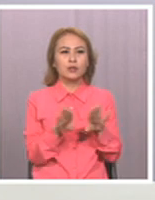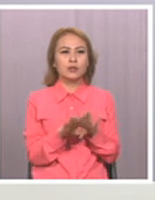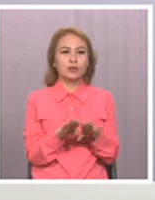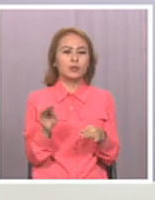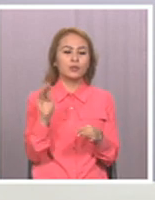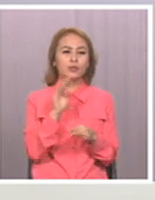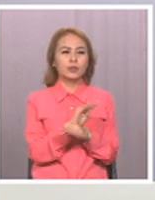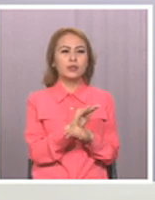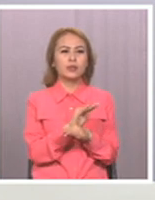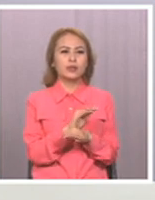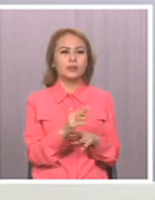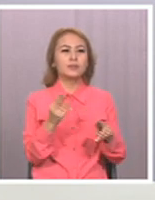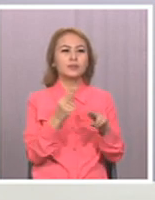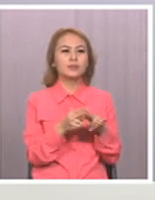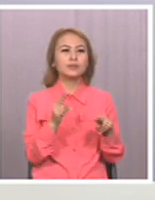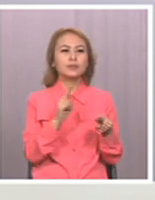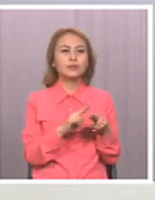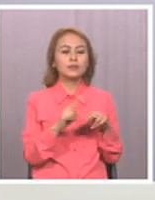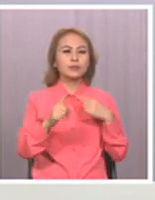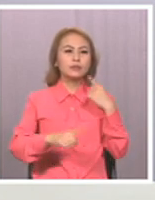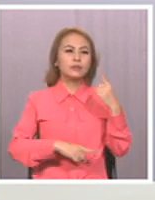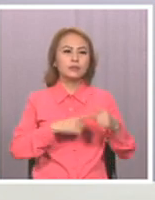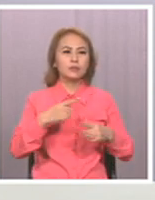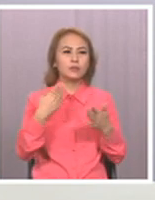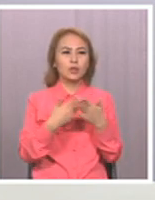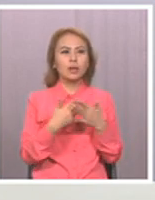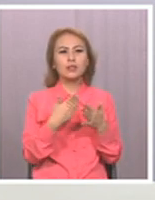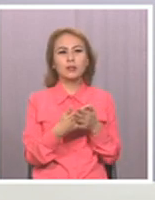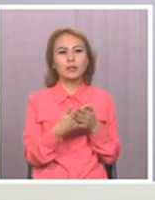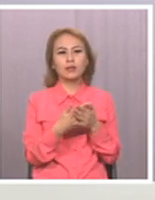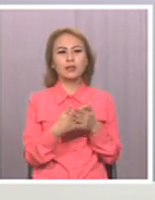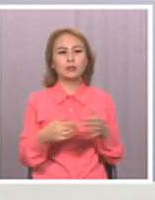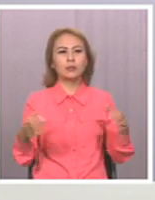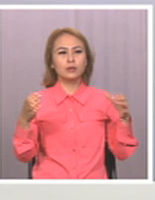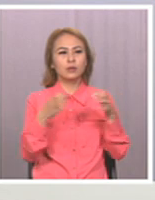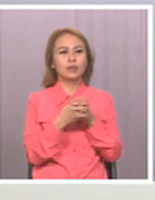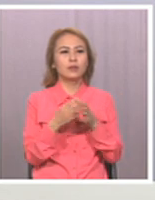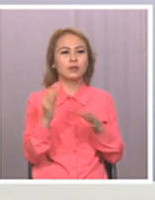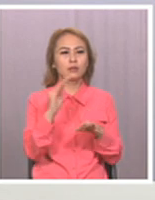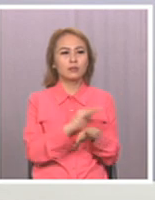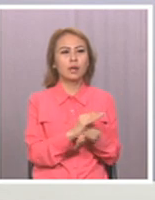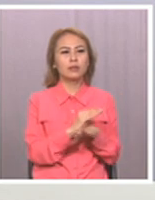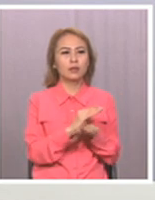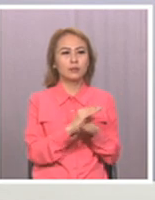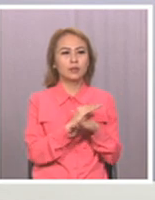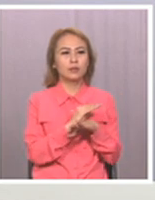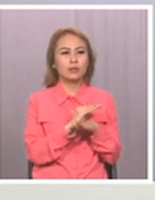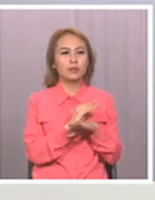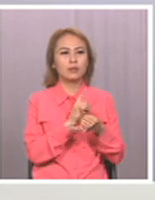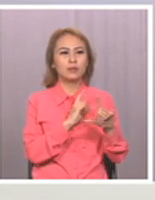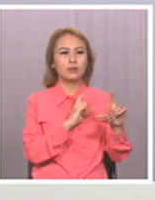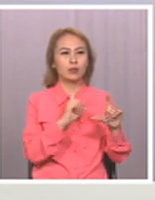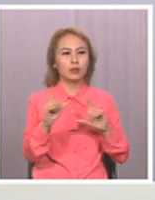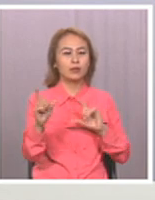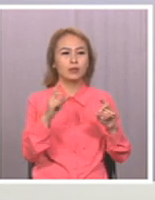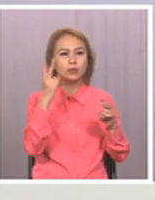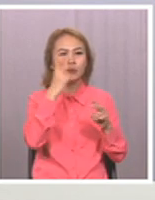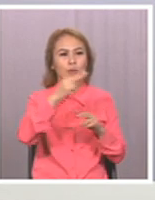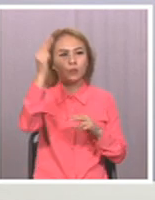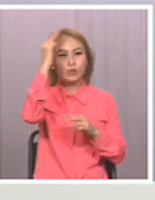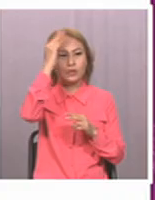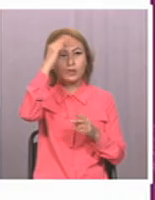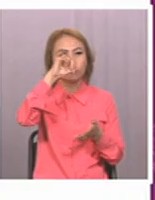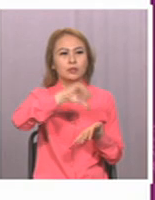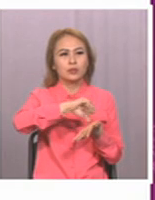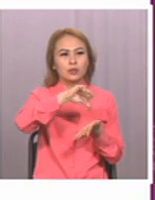ортаны есептеуге арналған келесі мысалды қарастырайық. Шахмат турнирінде оқушылар 15,